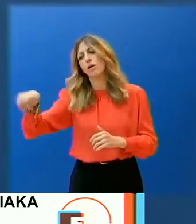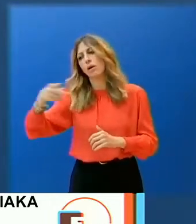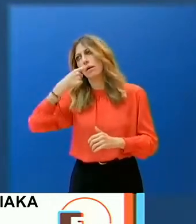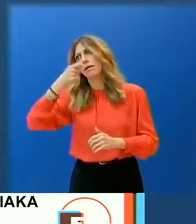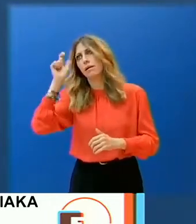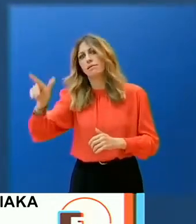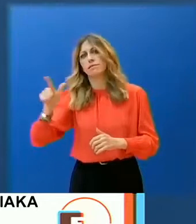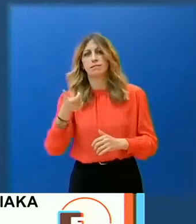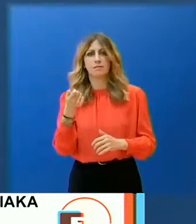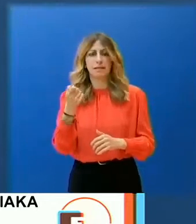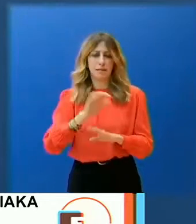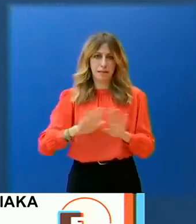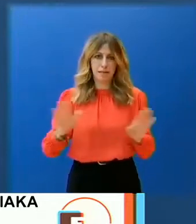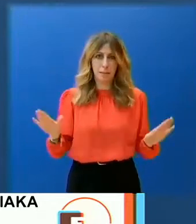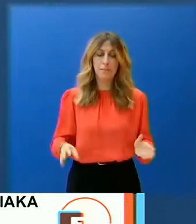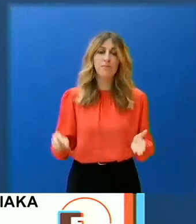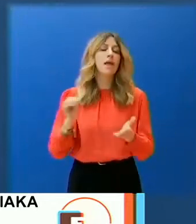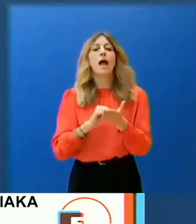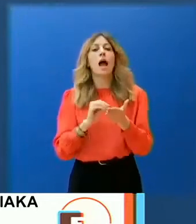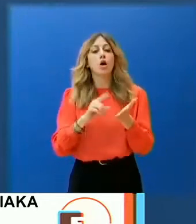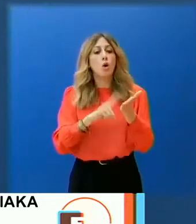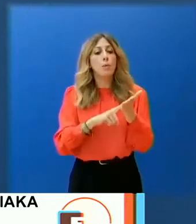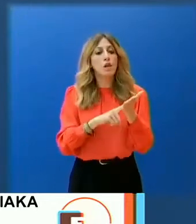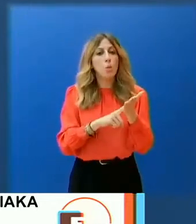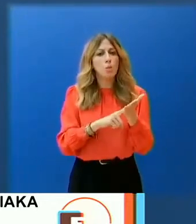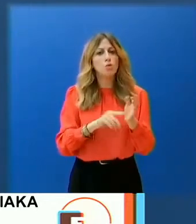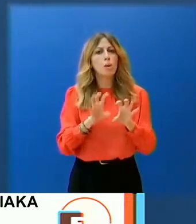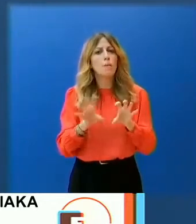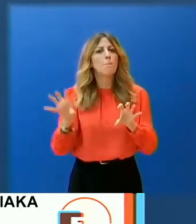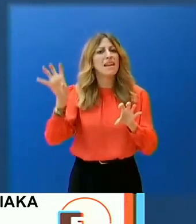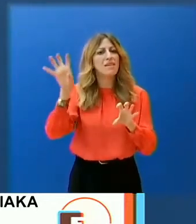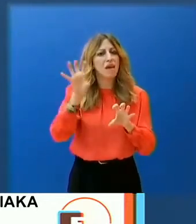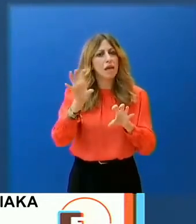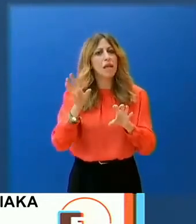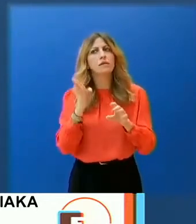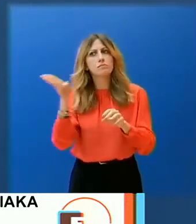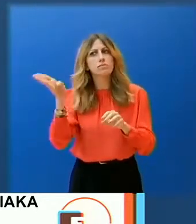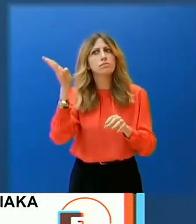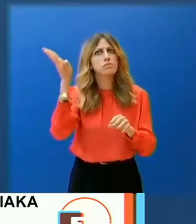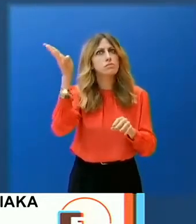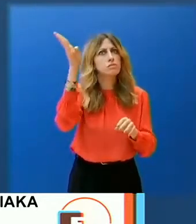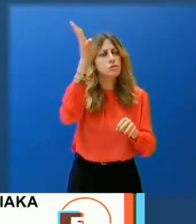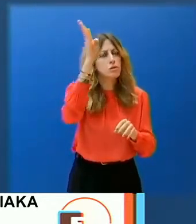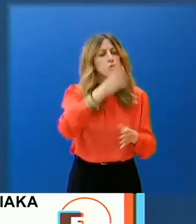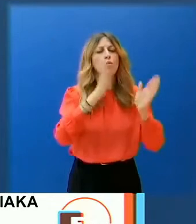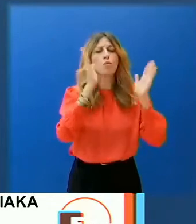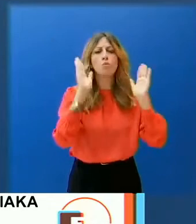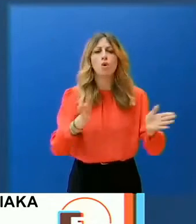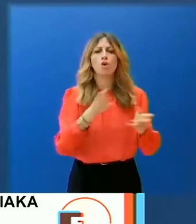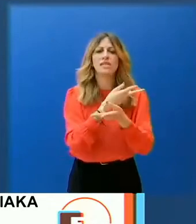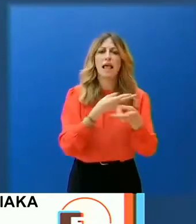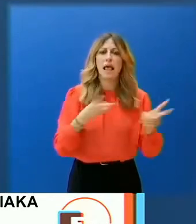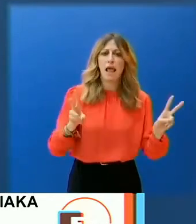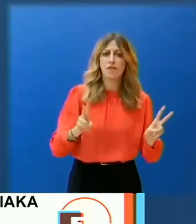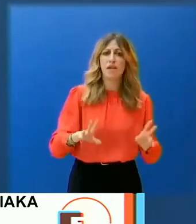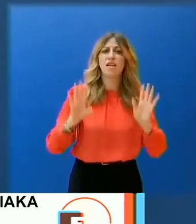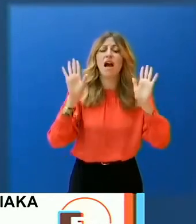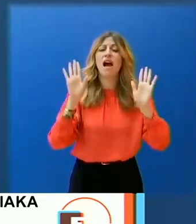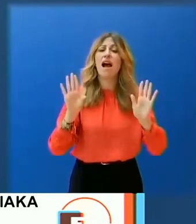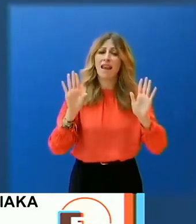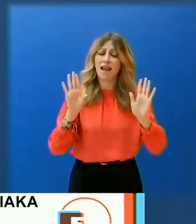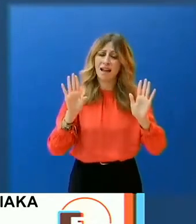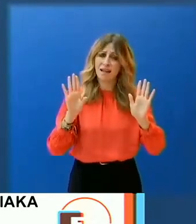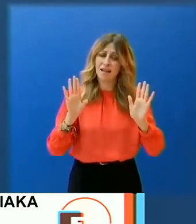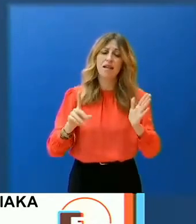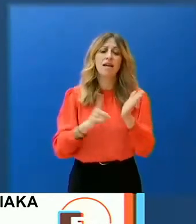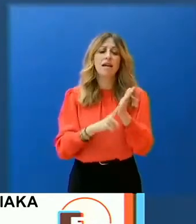συγκεκριμένες προϋποθέσεις οι υπερτοπικές μετακινήσεις. Για τις χερσαίες μετακινήσεις από νομό σε νομό θα υπάρχει